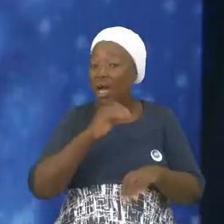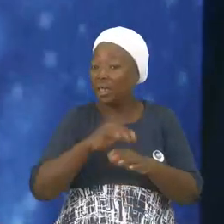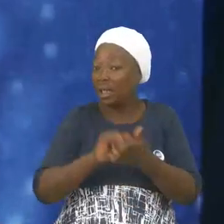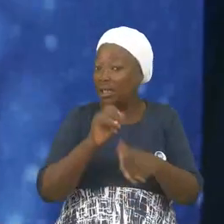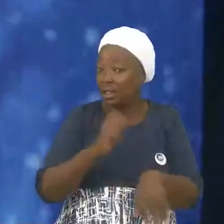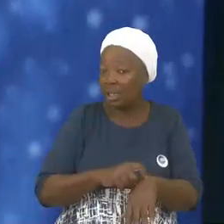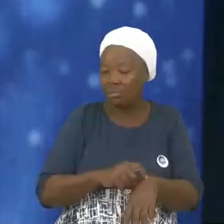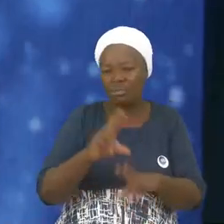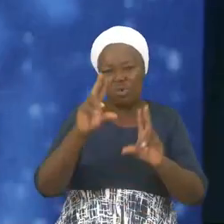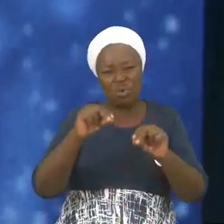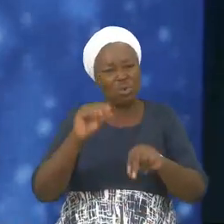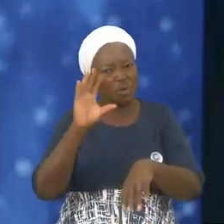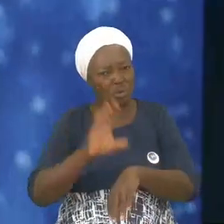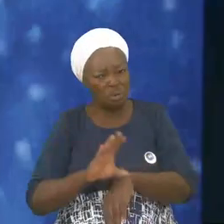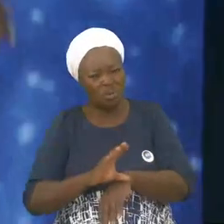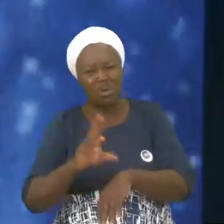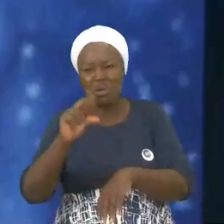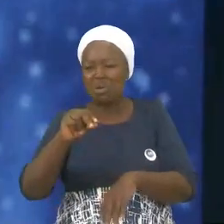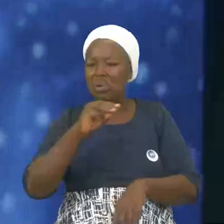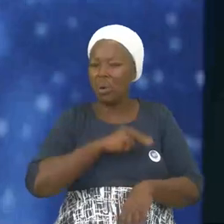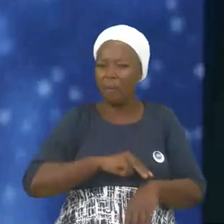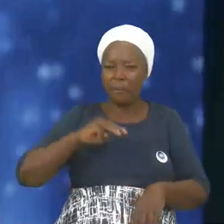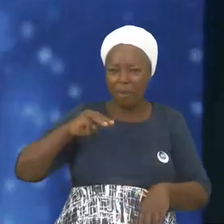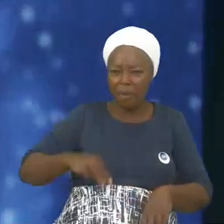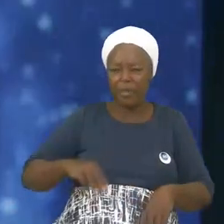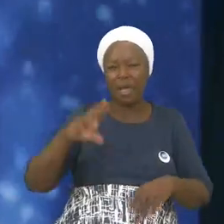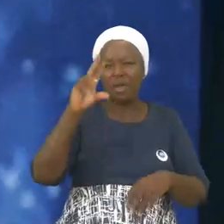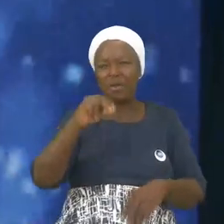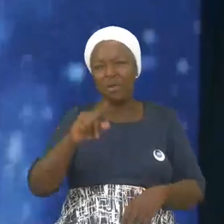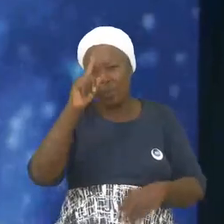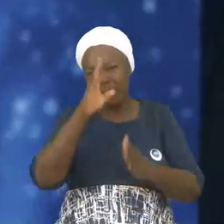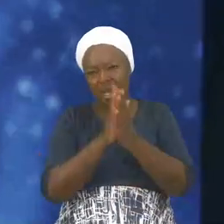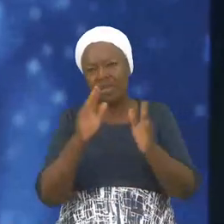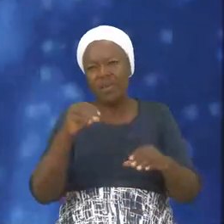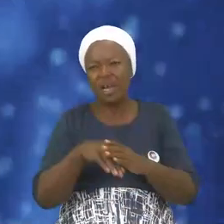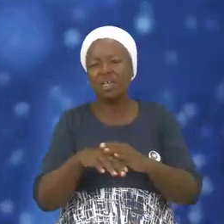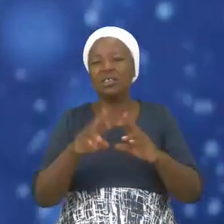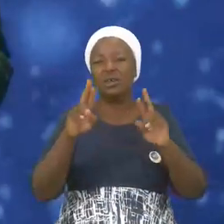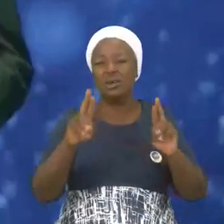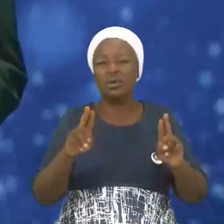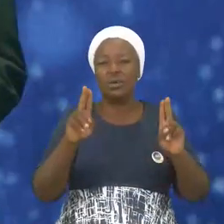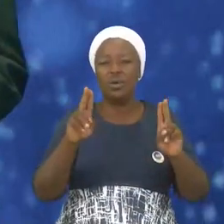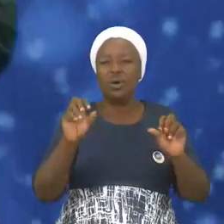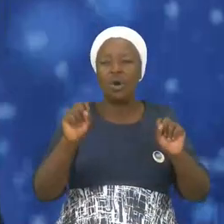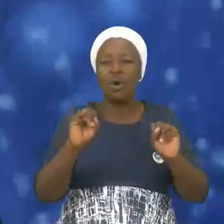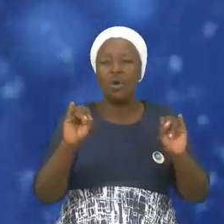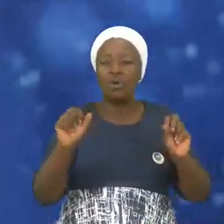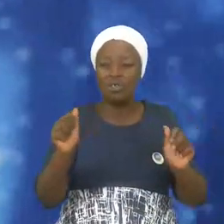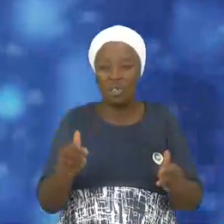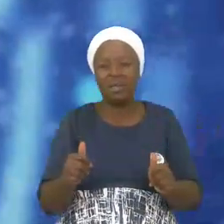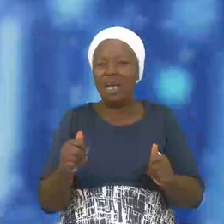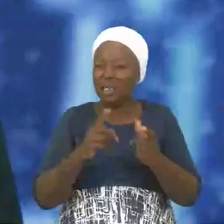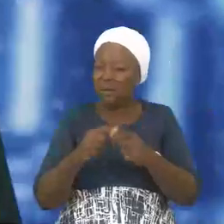là-bas, nous n'avions pas d'église. Nous n'avons pas de membres, pas de croyants en